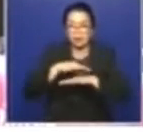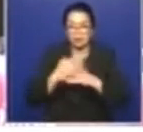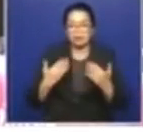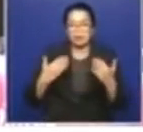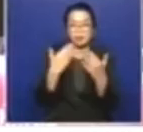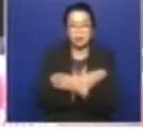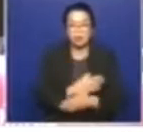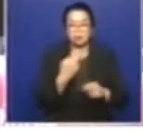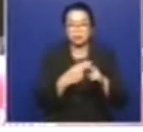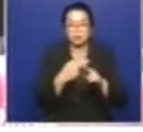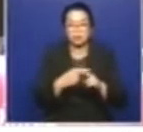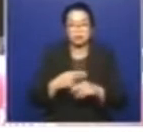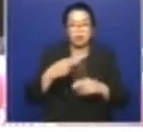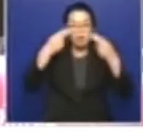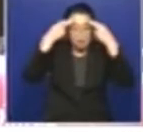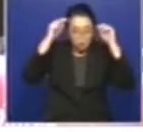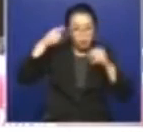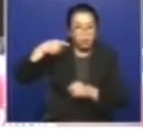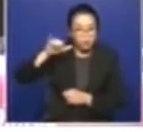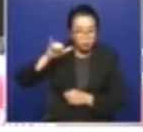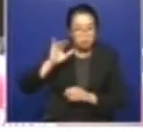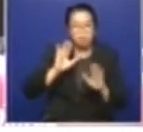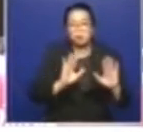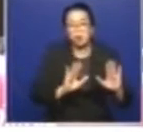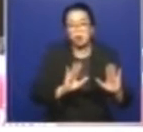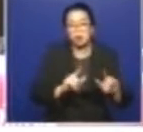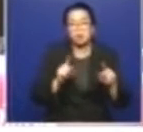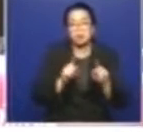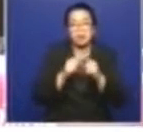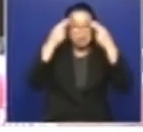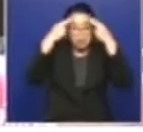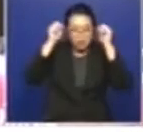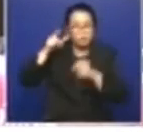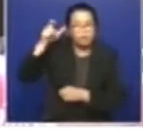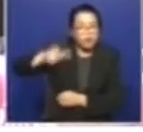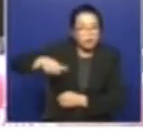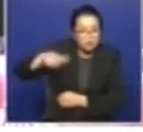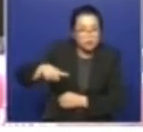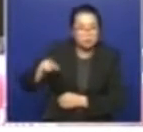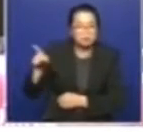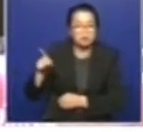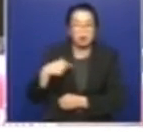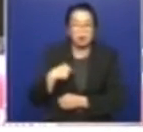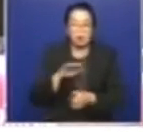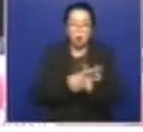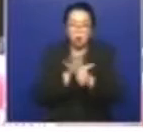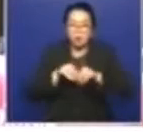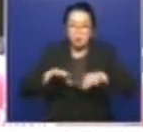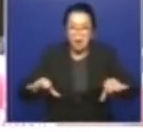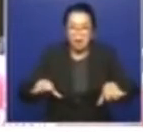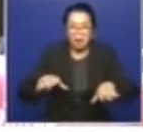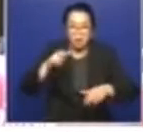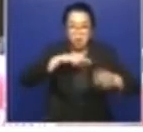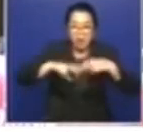7ปีจำนนเหมือนนายกฝรั่งเศสโควิดปั๊บเขาก็ลาออกปล่อยให้ประธานีมาคง